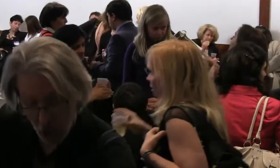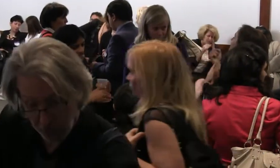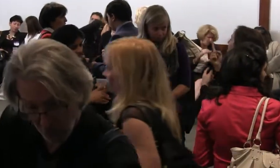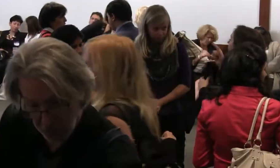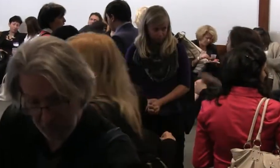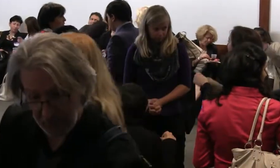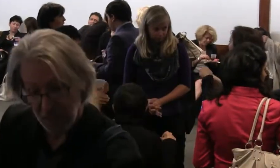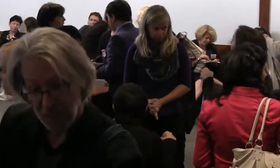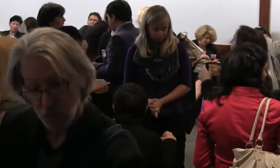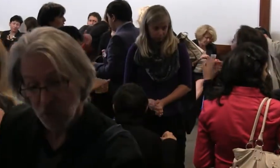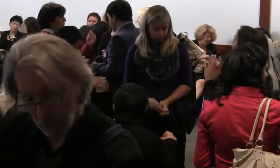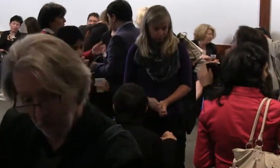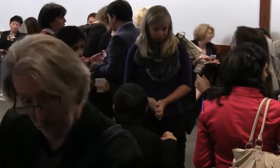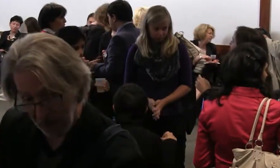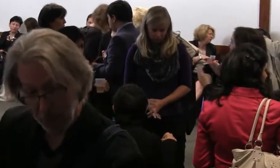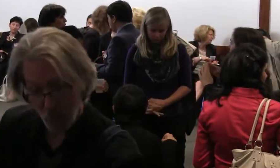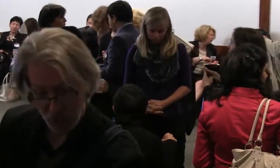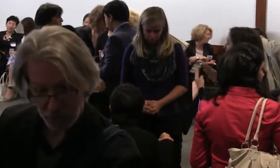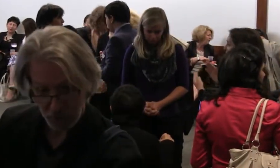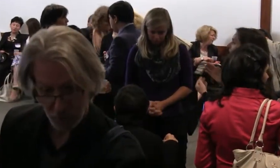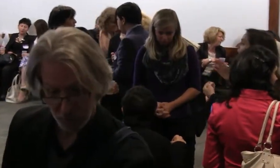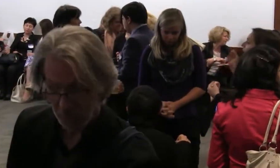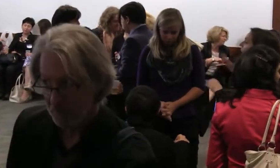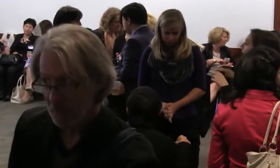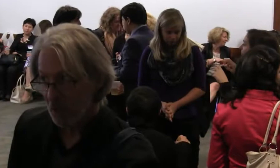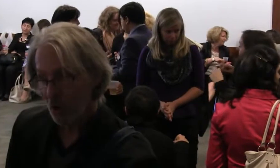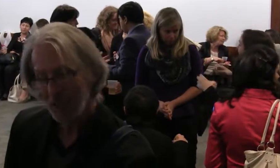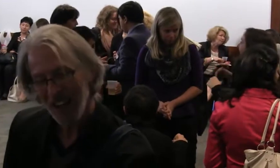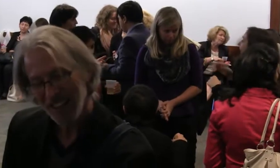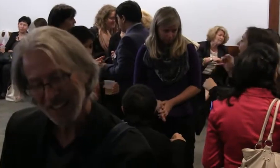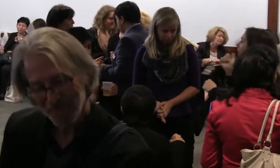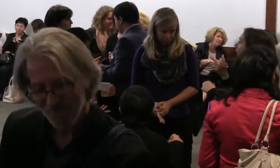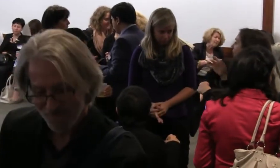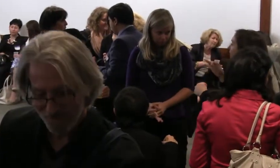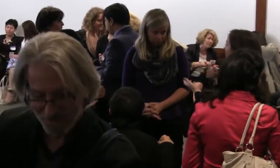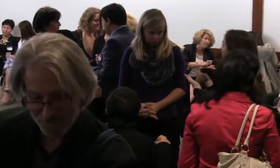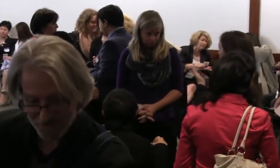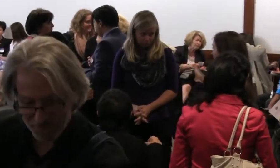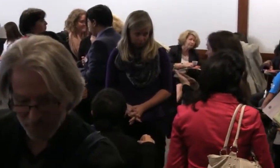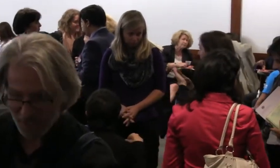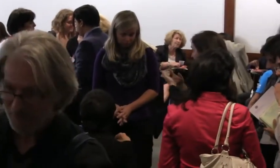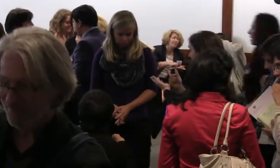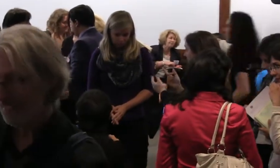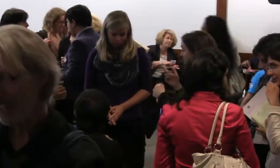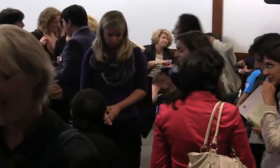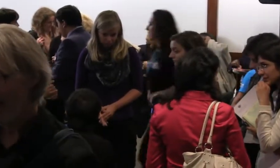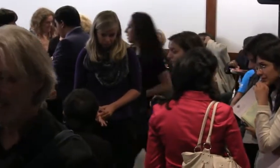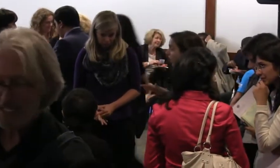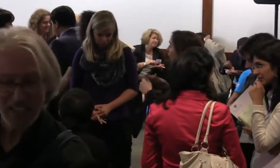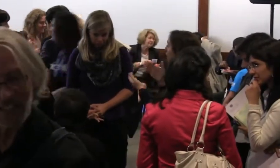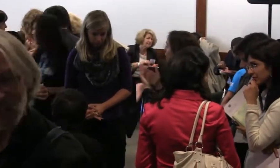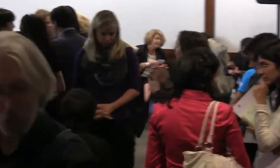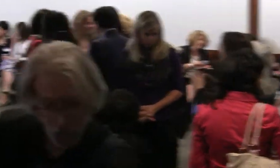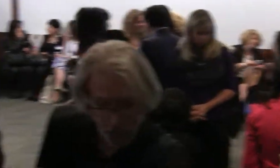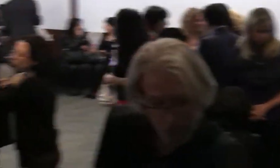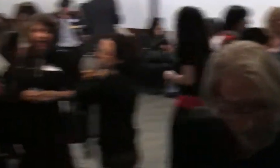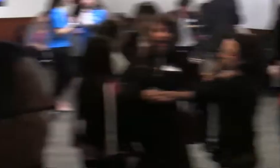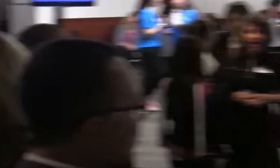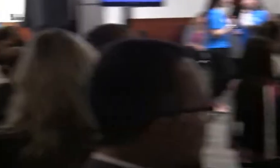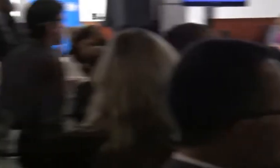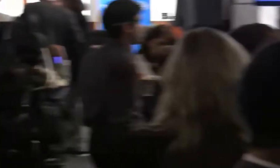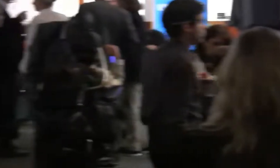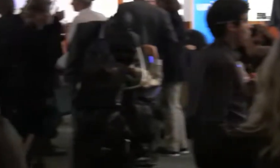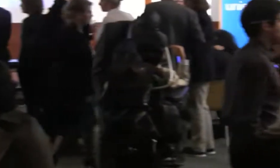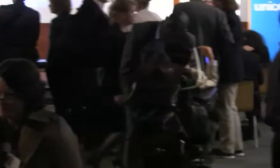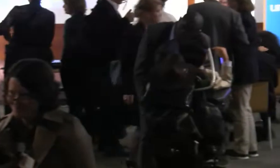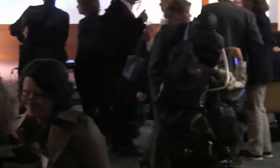ayé lè o ọ̀rẹ́ mi ráyé máa lé. ẹ̀bẹ̀ mo máa báyé káyé máa